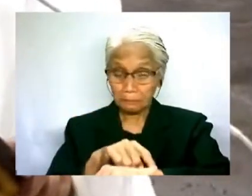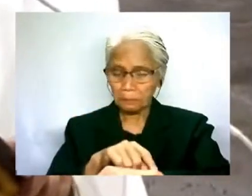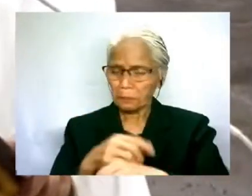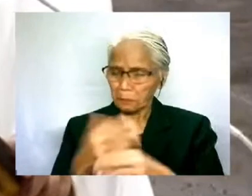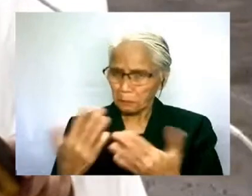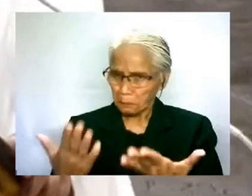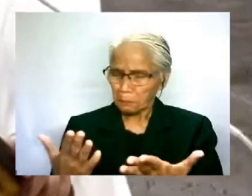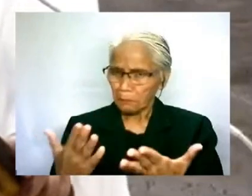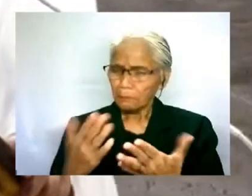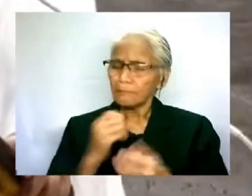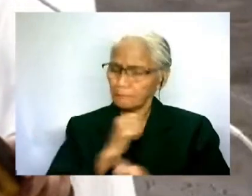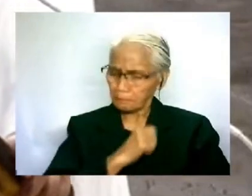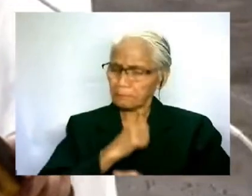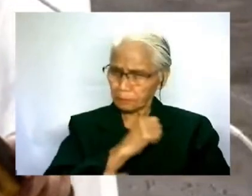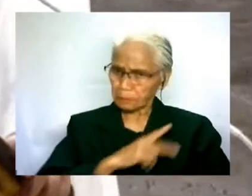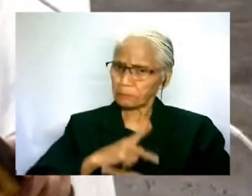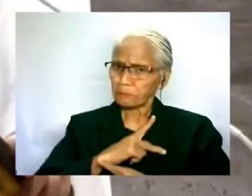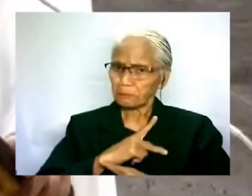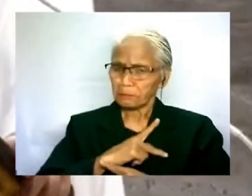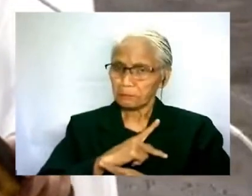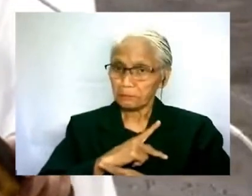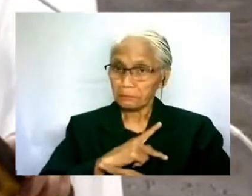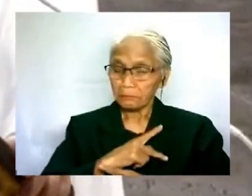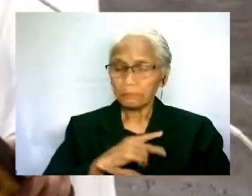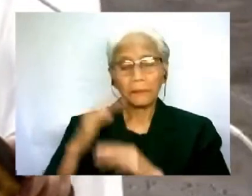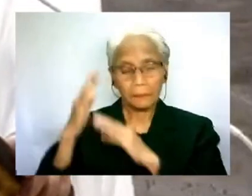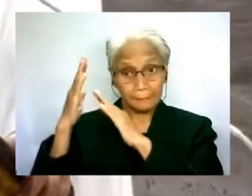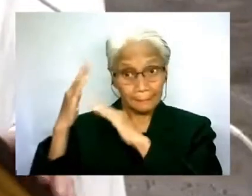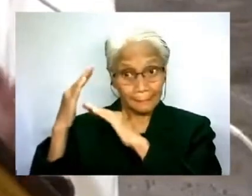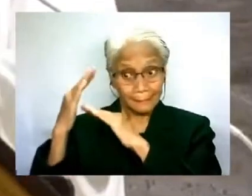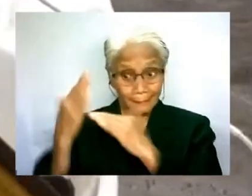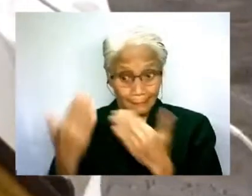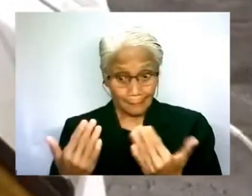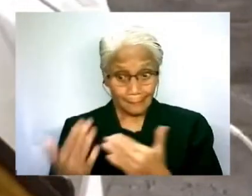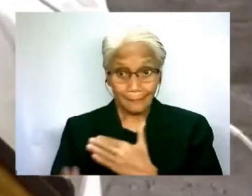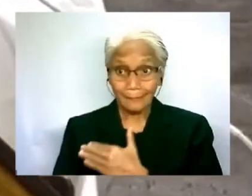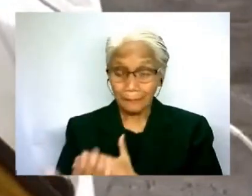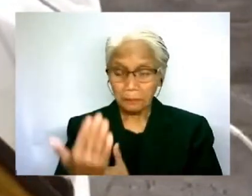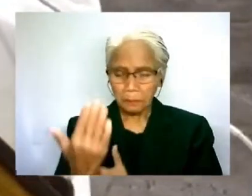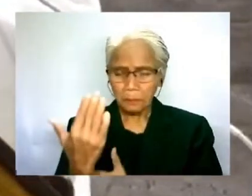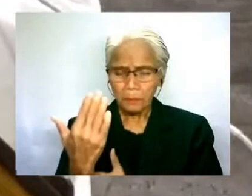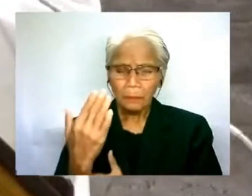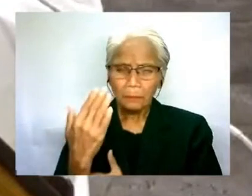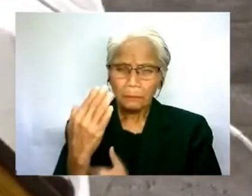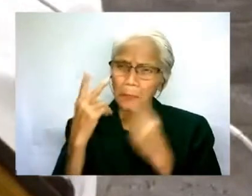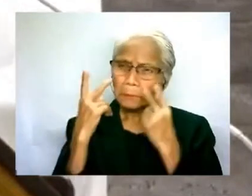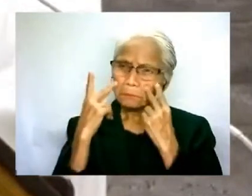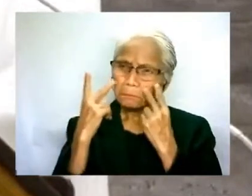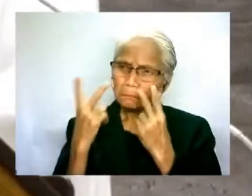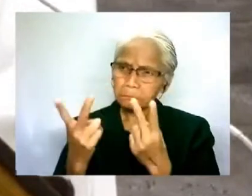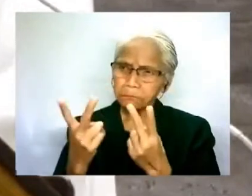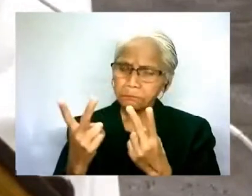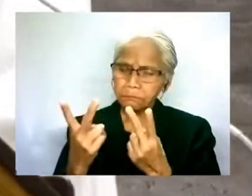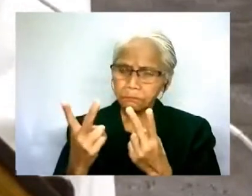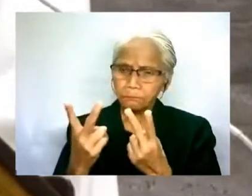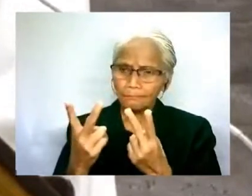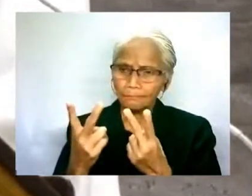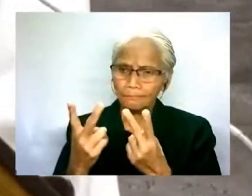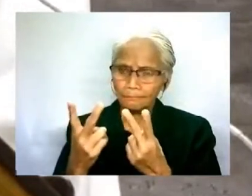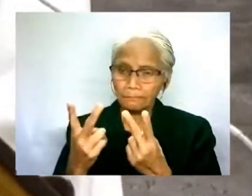appreciate that. Sana po ngayong umaga na ito, makita natin sa talambuhay ni